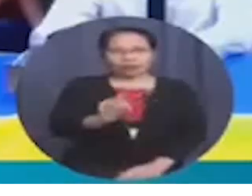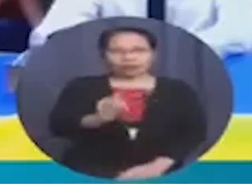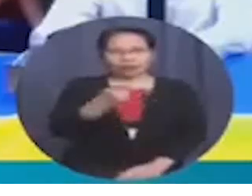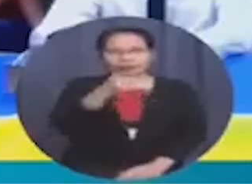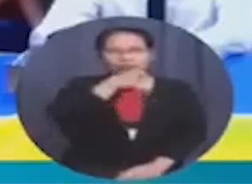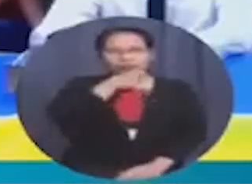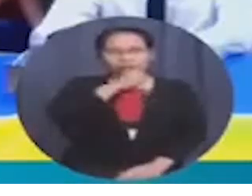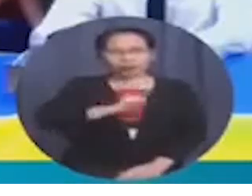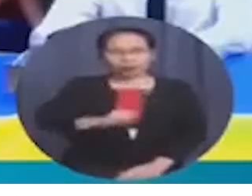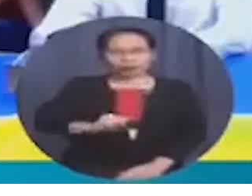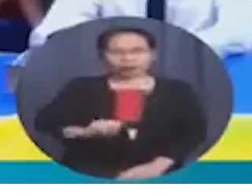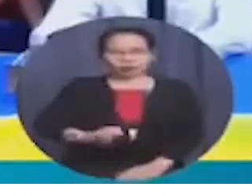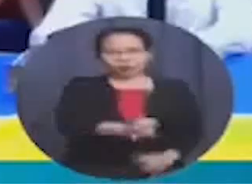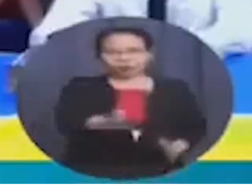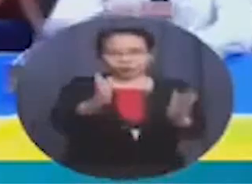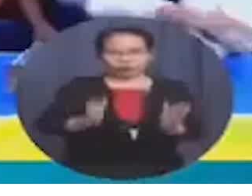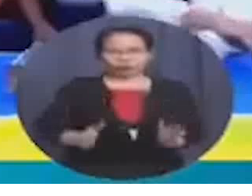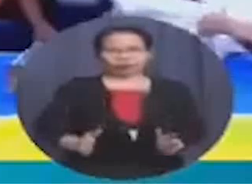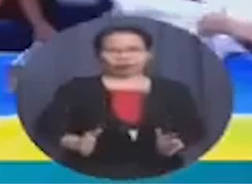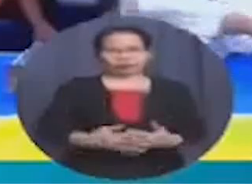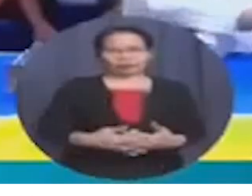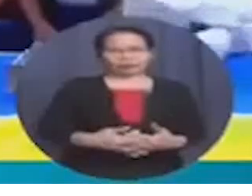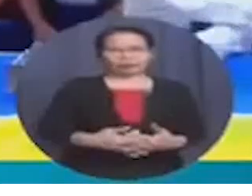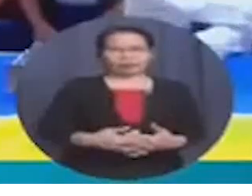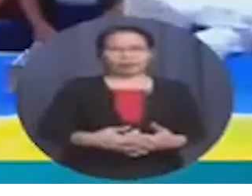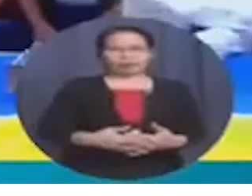pong evangelical. Narito po siya.